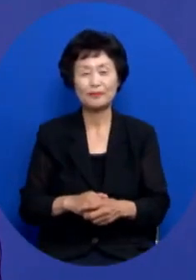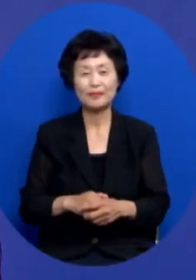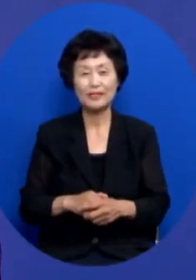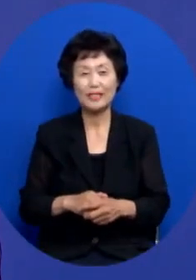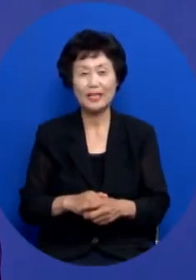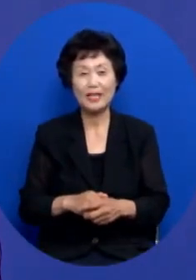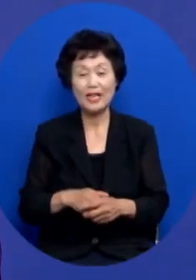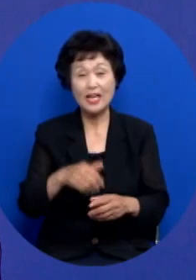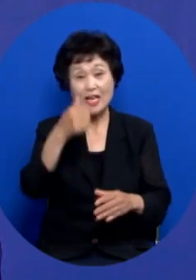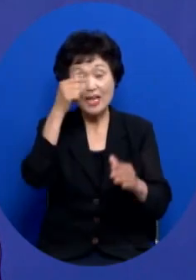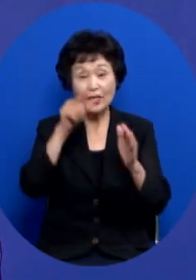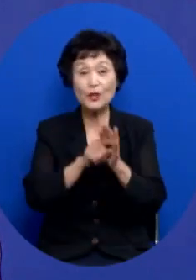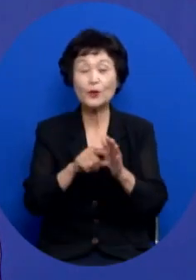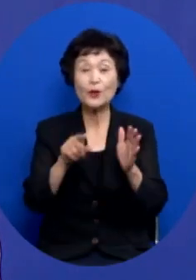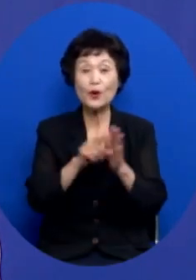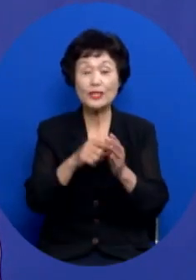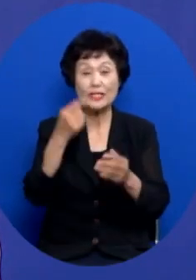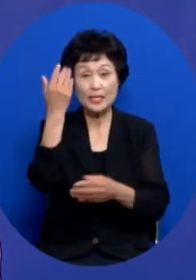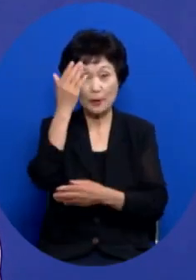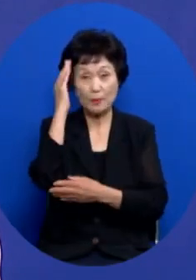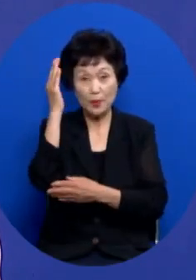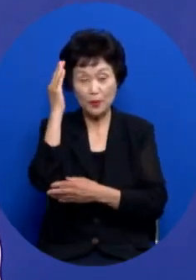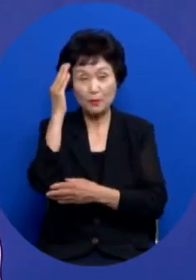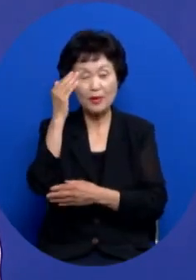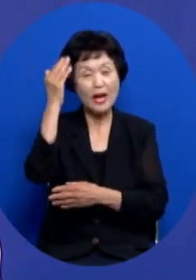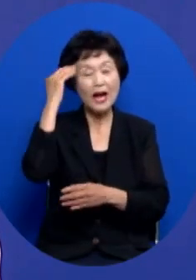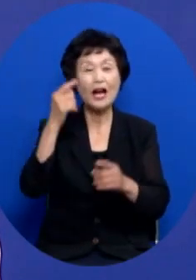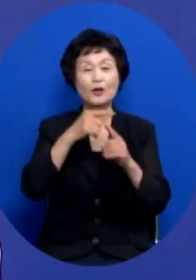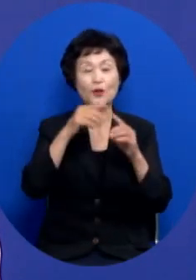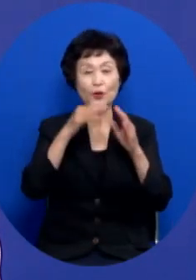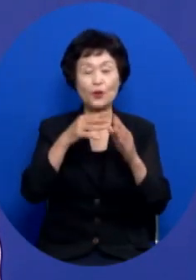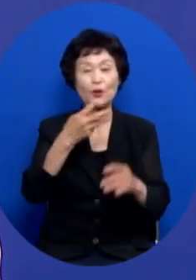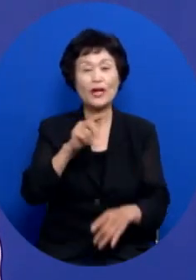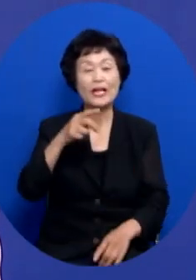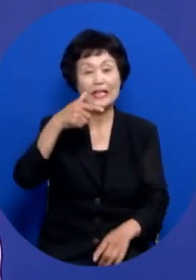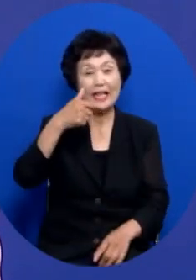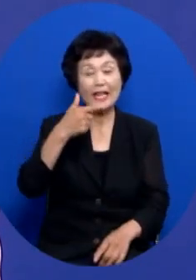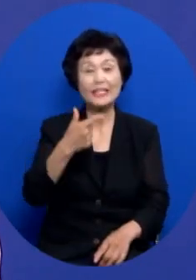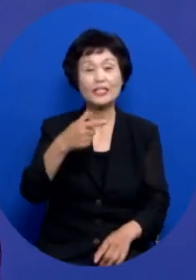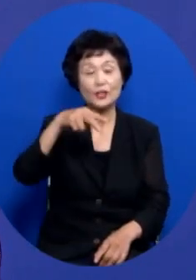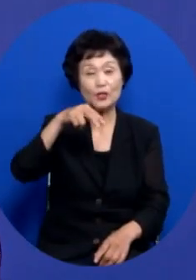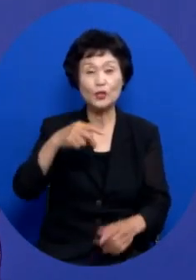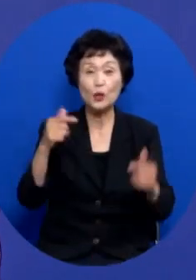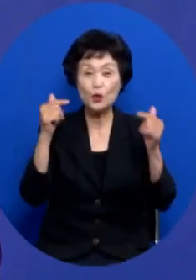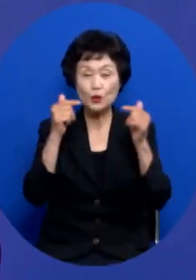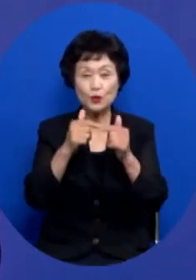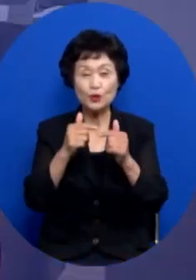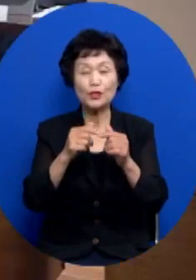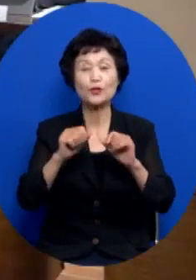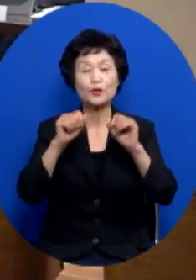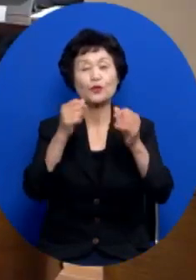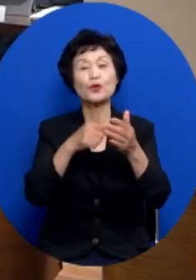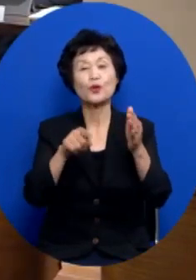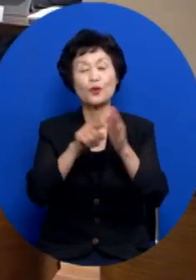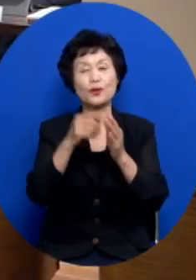기후위기 기독교 신학 포럼이 한국교회 탄소중립 이행을 위한 생태 신학을 주제로 포럼을 열었습니다.